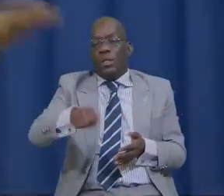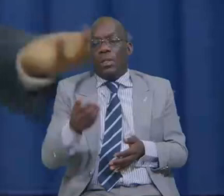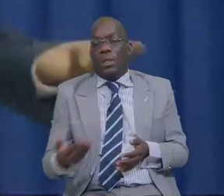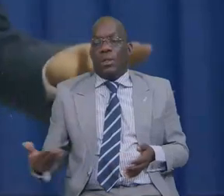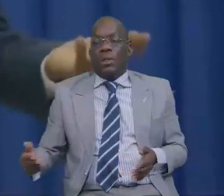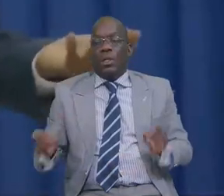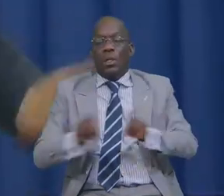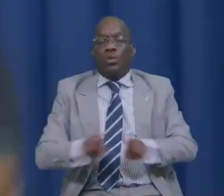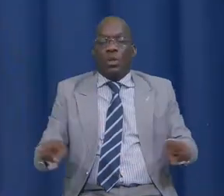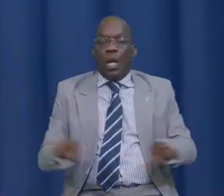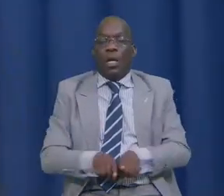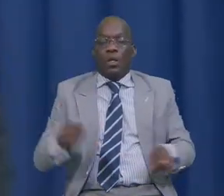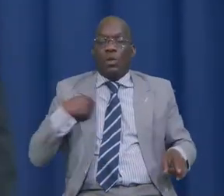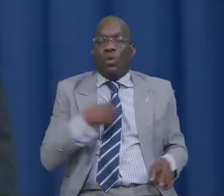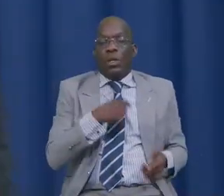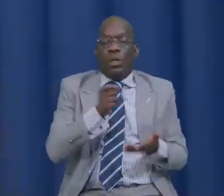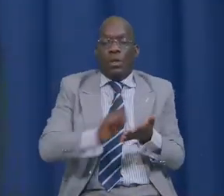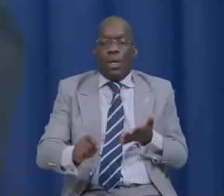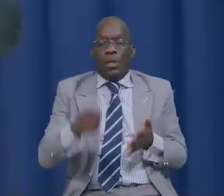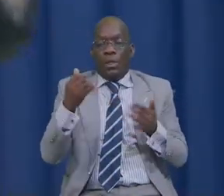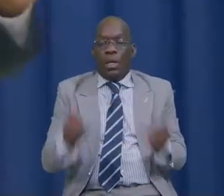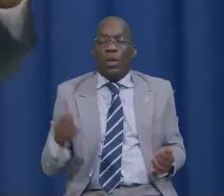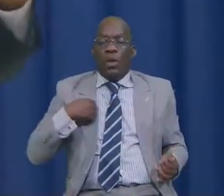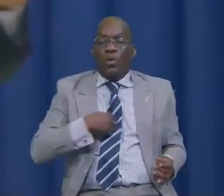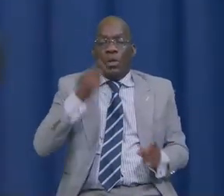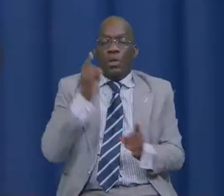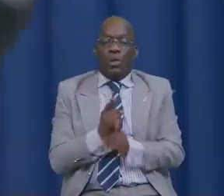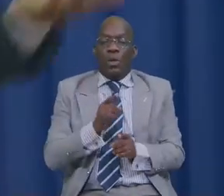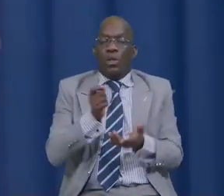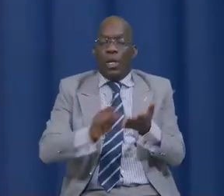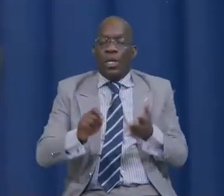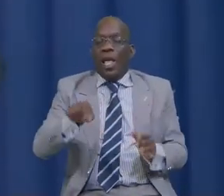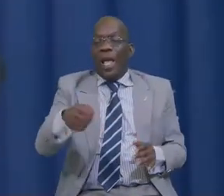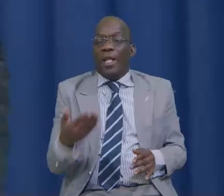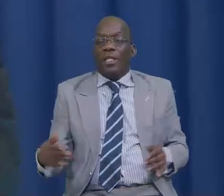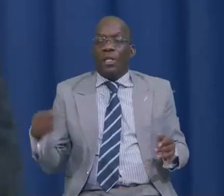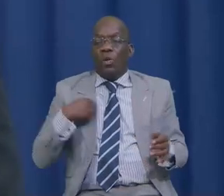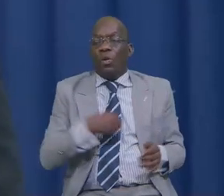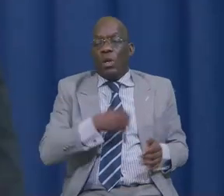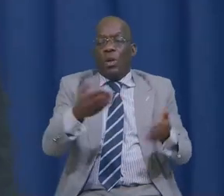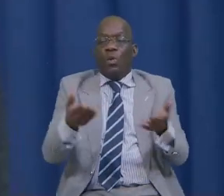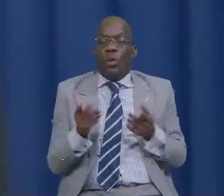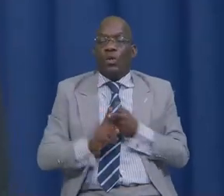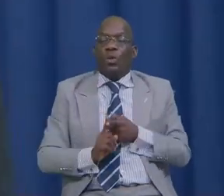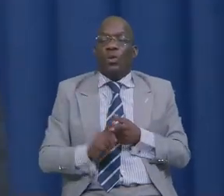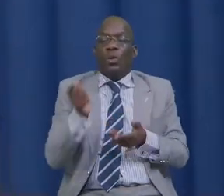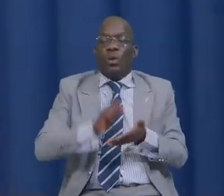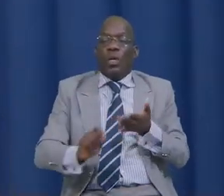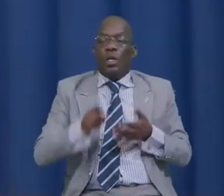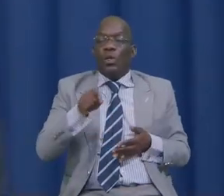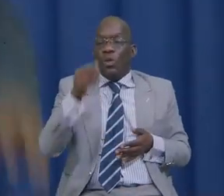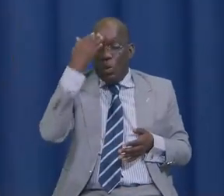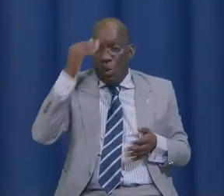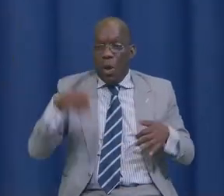soit. Mais en écrivant maintenant, regardez, nous écrivons seulement tout ce qu'on veut écrire. Parce que maintenant, vous savez